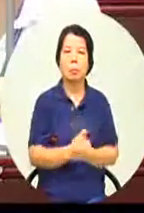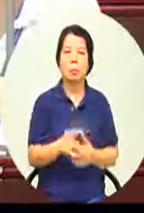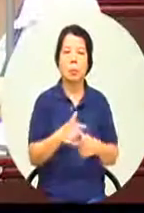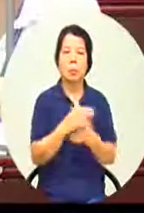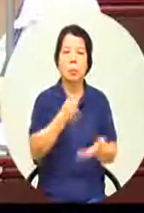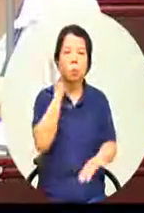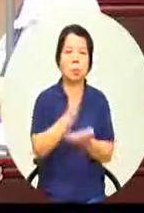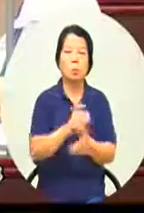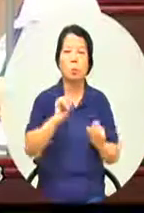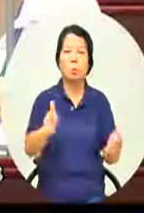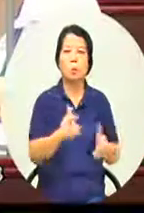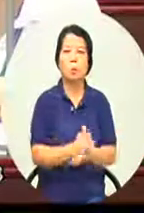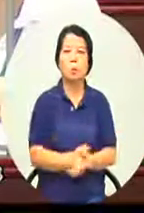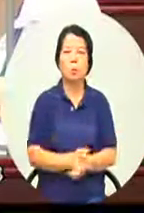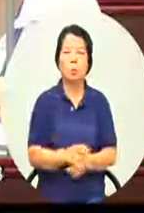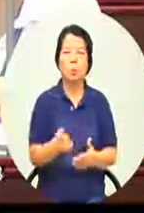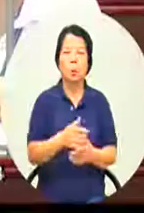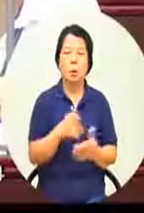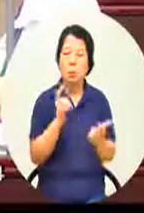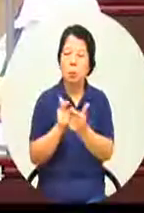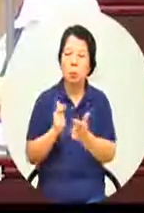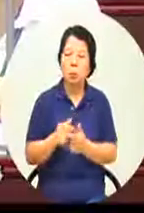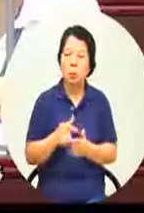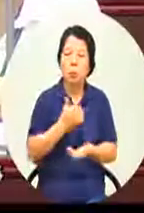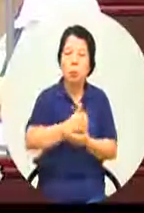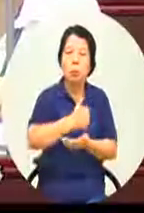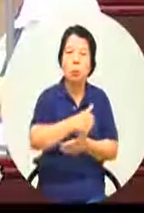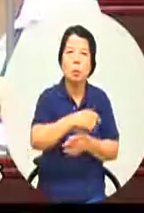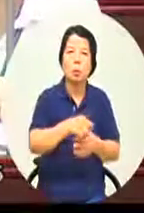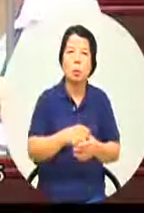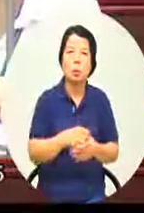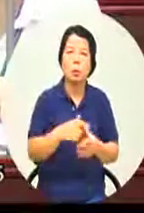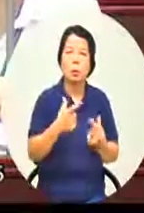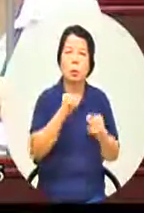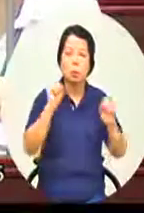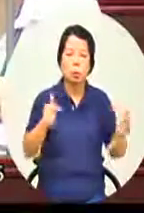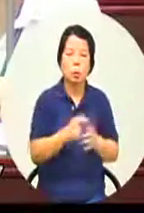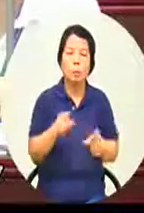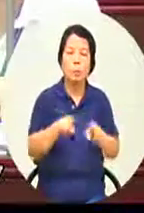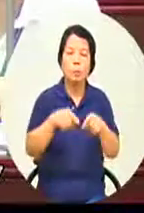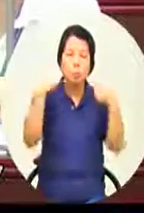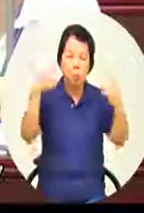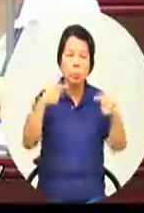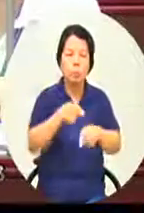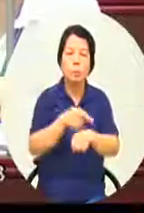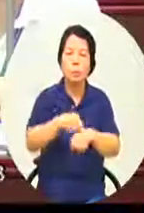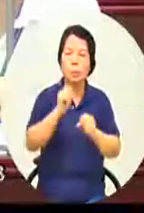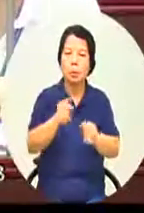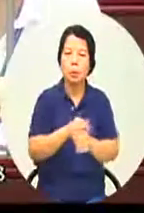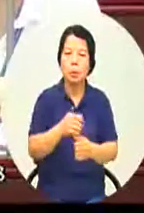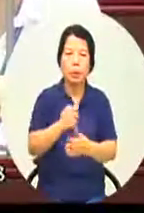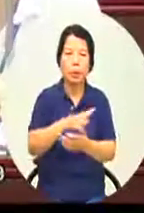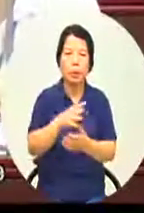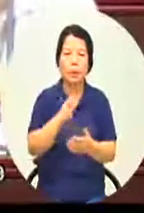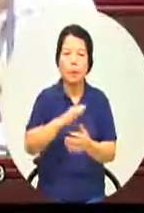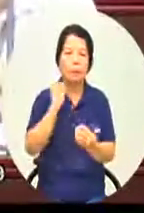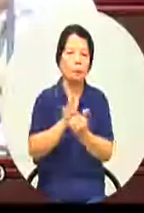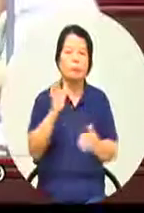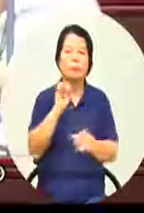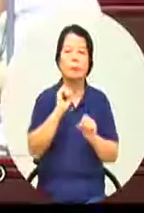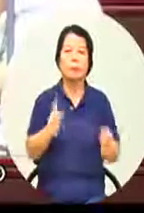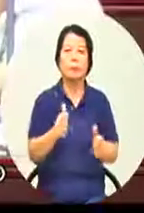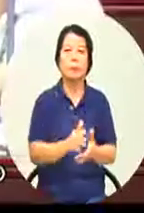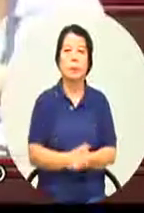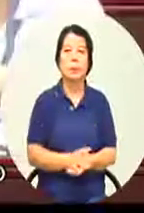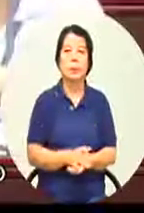止民众使用适当的运输工具在执行他平常的交通运输，但是我们愿意提供说，同样是